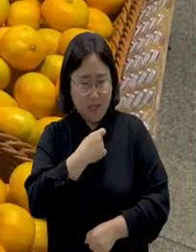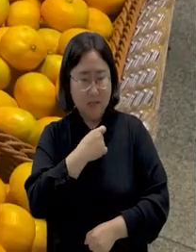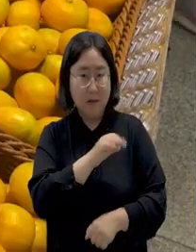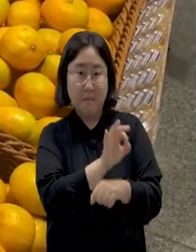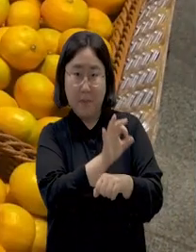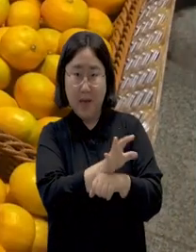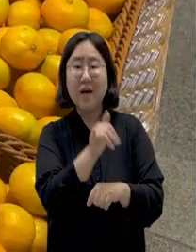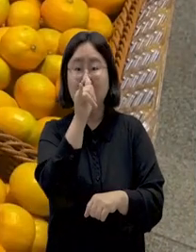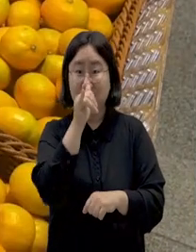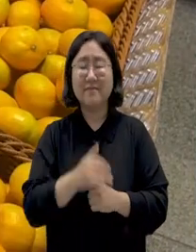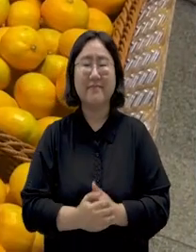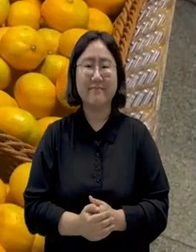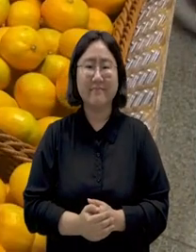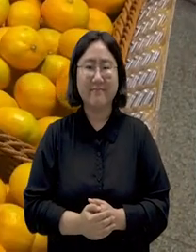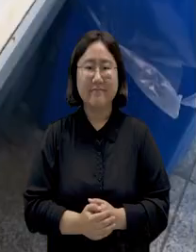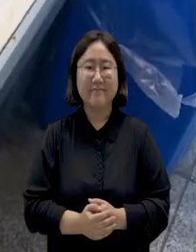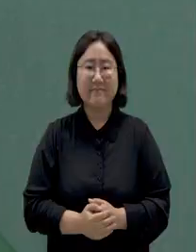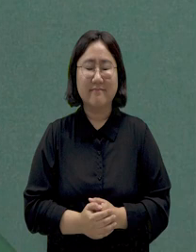원하는 품목을 구매할 수 있습니다.